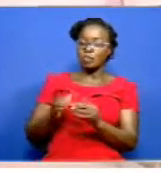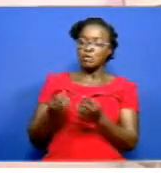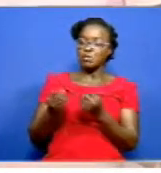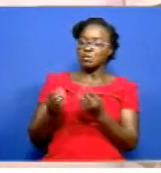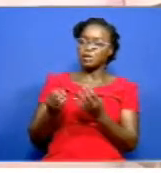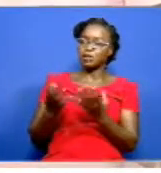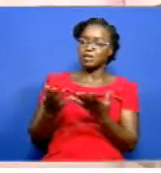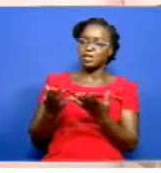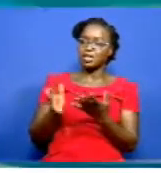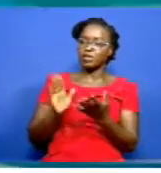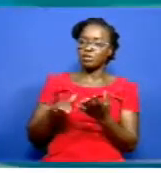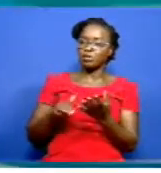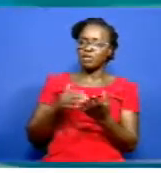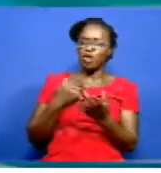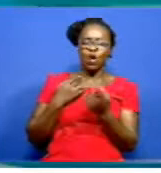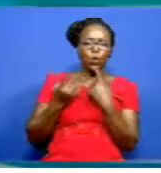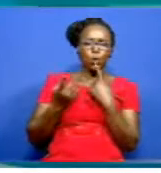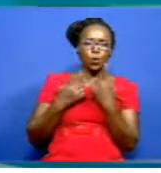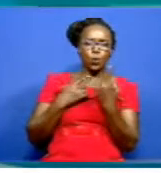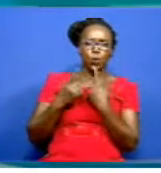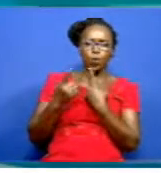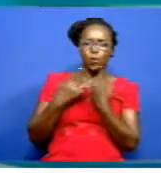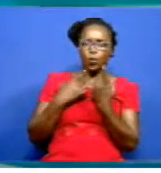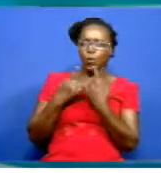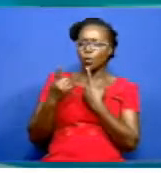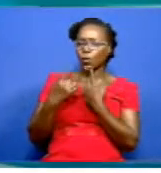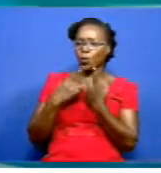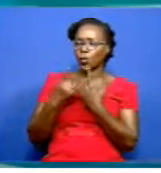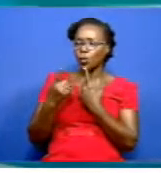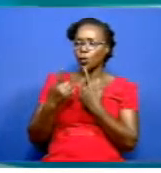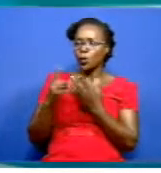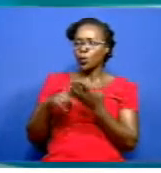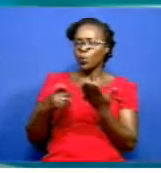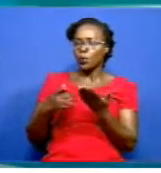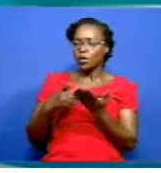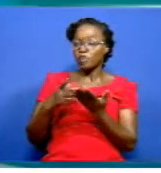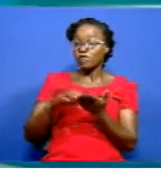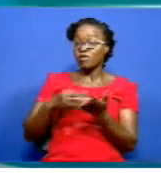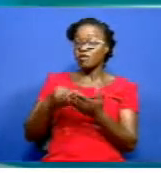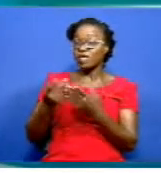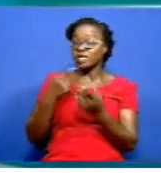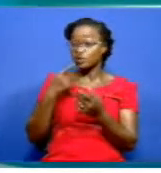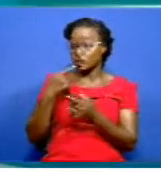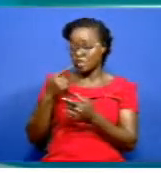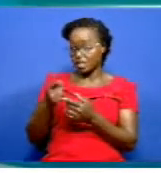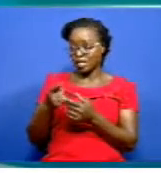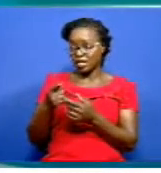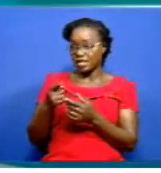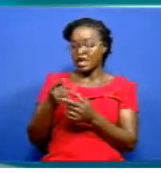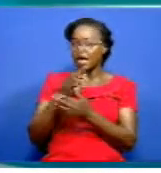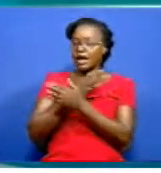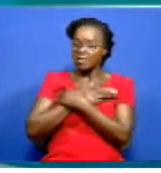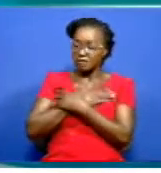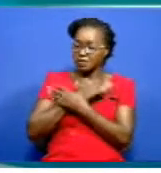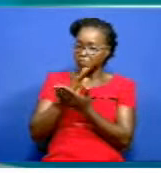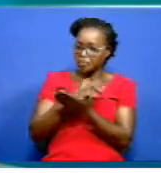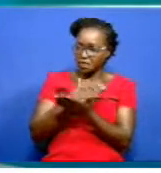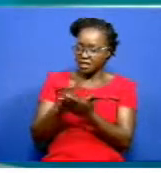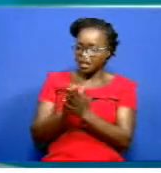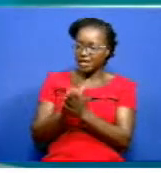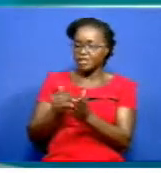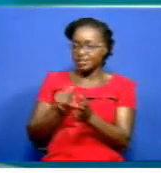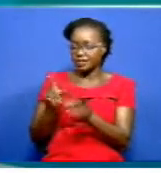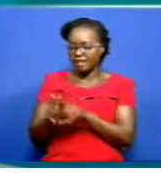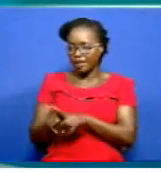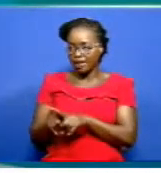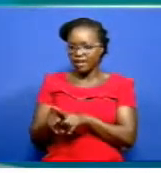na wanawake huongea. Kile ambacho hataweza kukuambia wewe, ataambia rafiki yake, ataambia dadake,